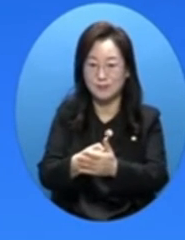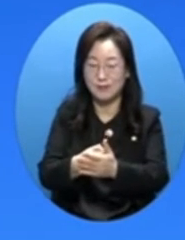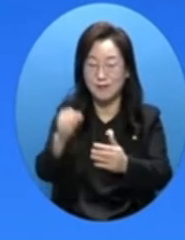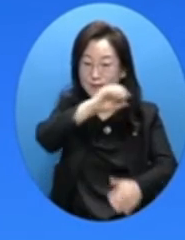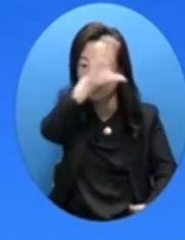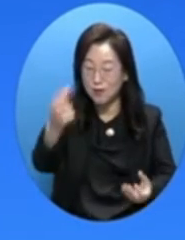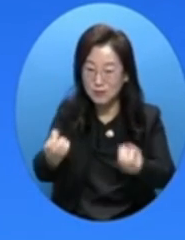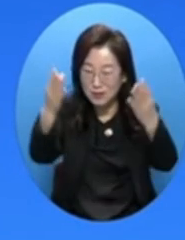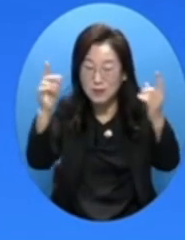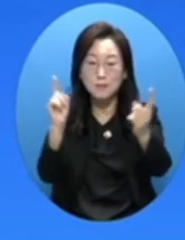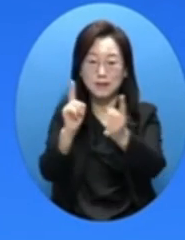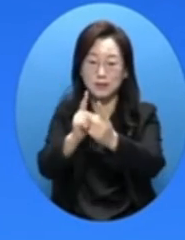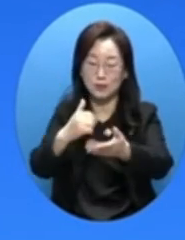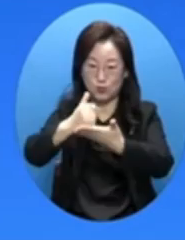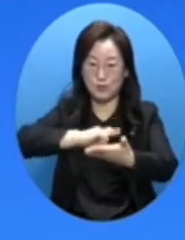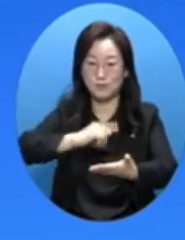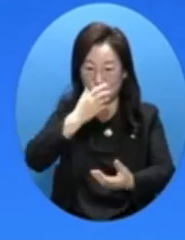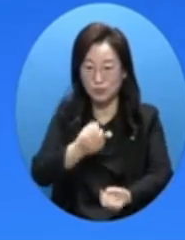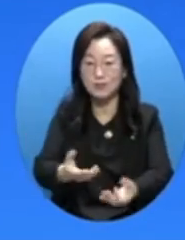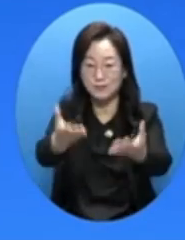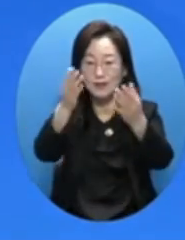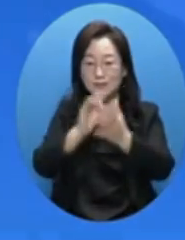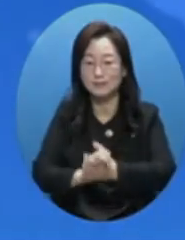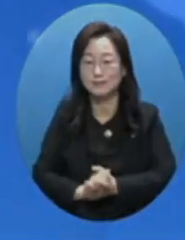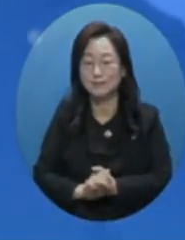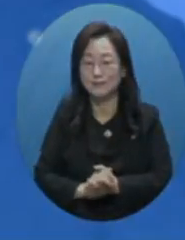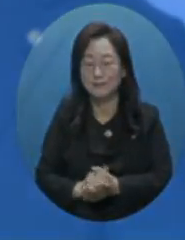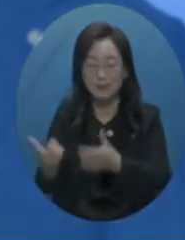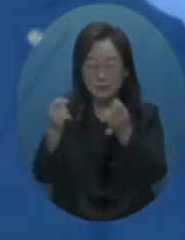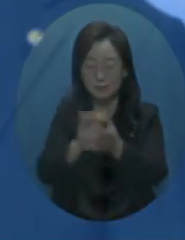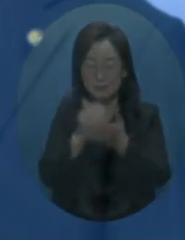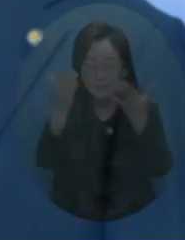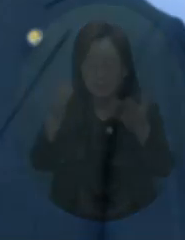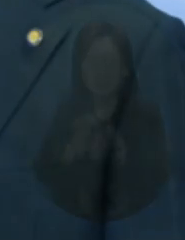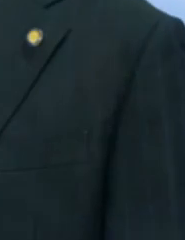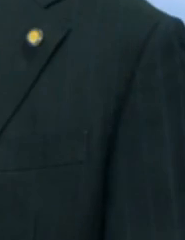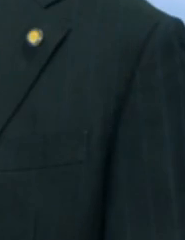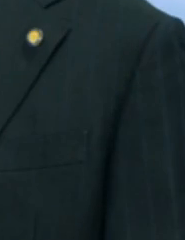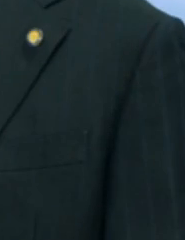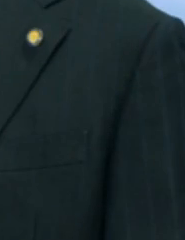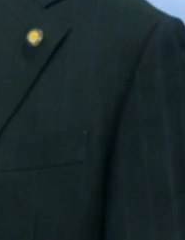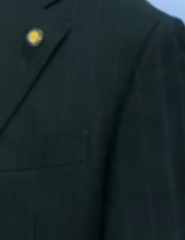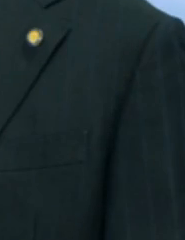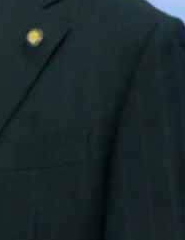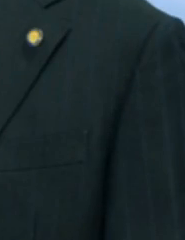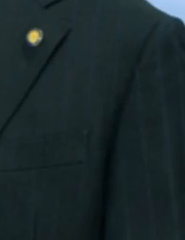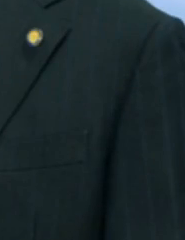맞이하는 여러분 모두가 되기를 주님의 이름으로 축원합니다. 기도하겠습니다. 사랑.